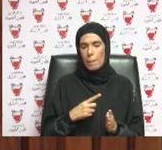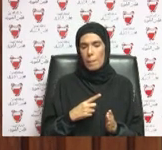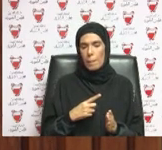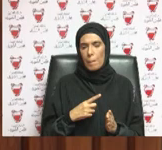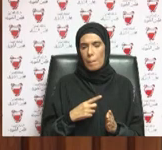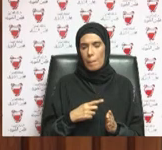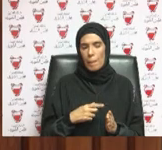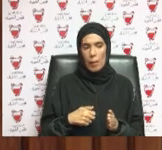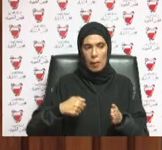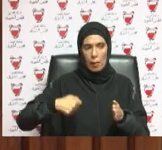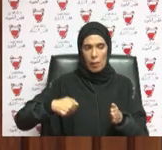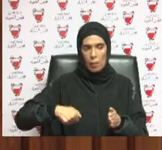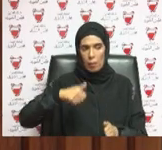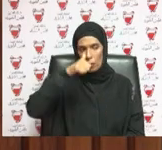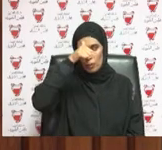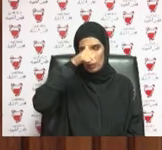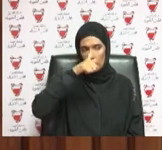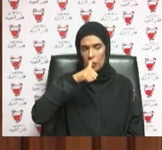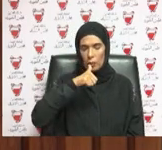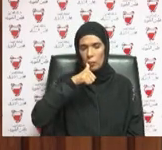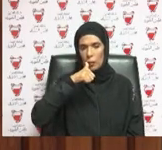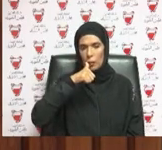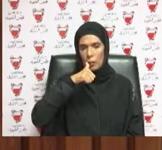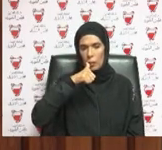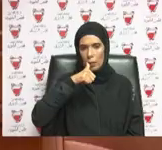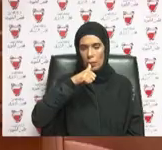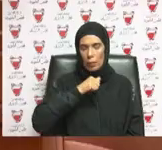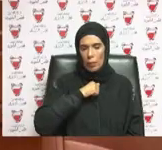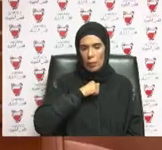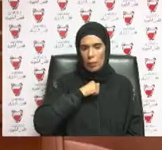والمواساة إلى صاحب الجلالة الملك المفدى